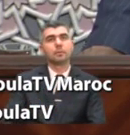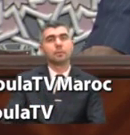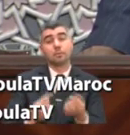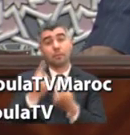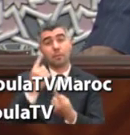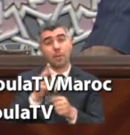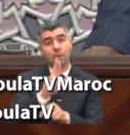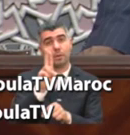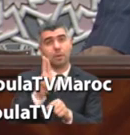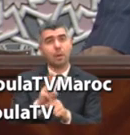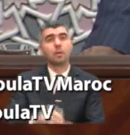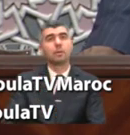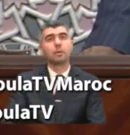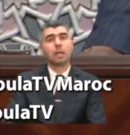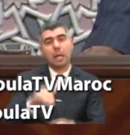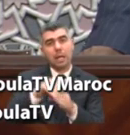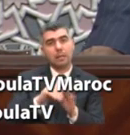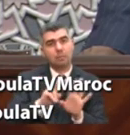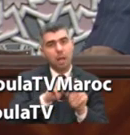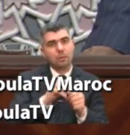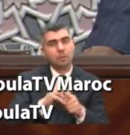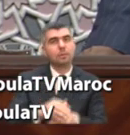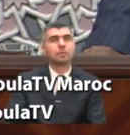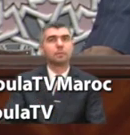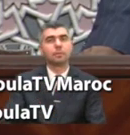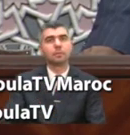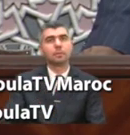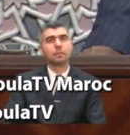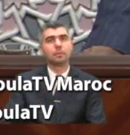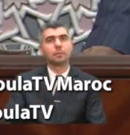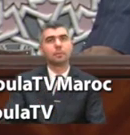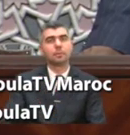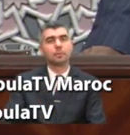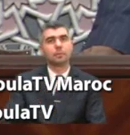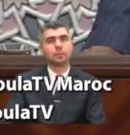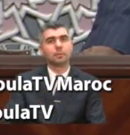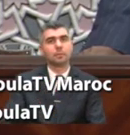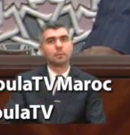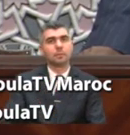الكلمه لفريق التجمع الدستوري، تعقيب اضافي تفضل.